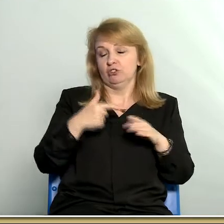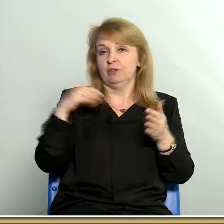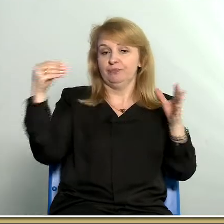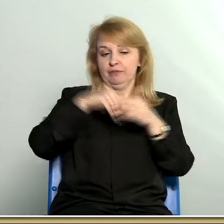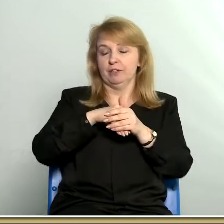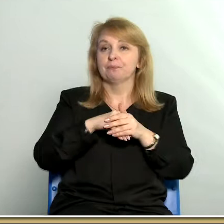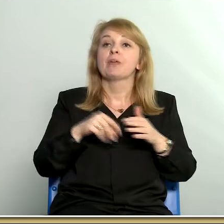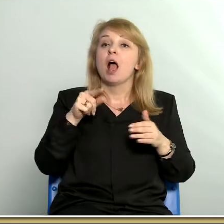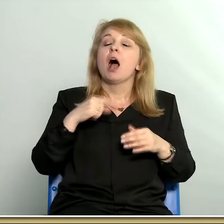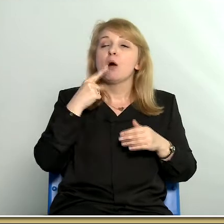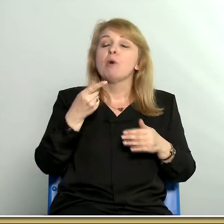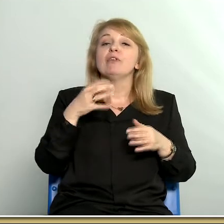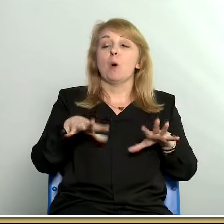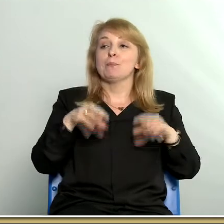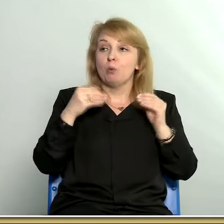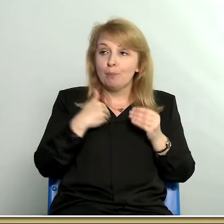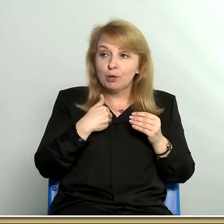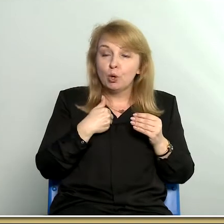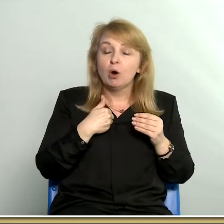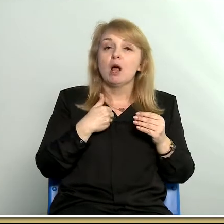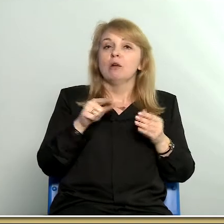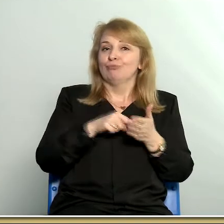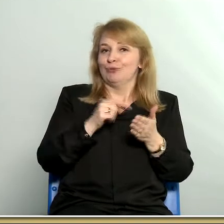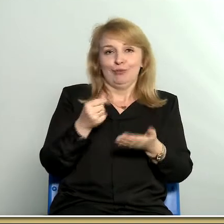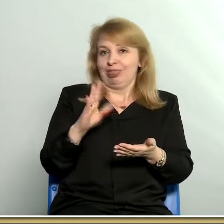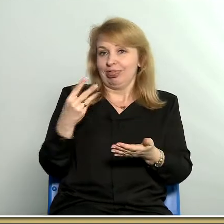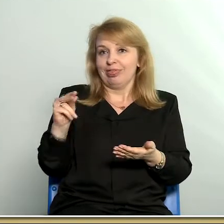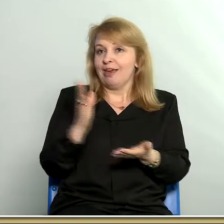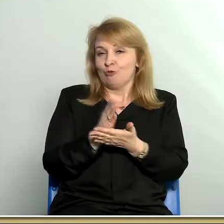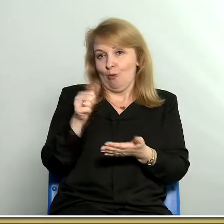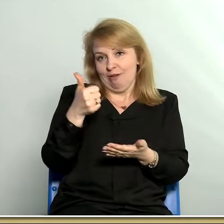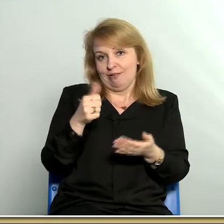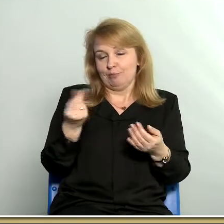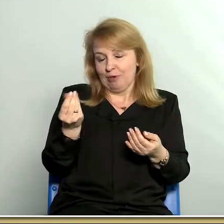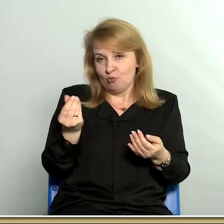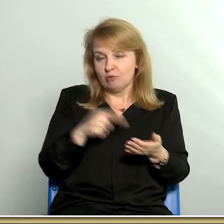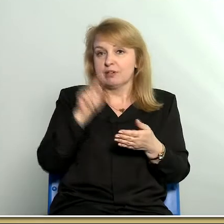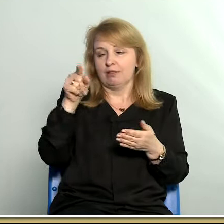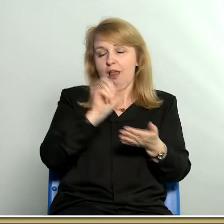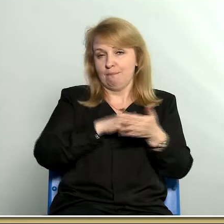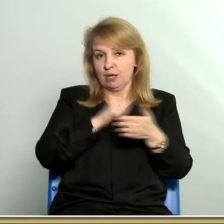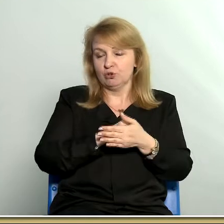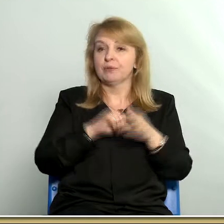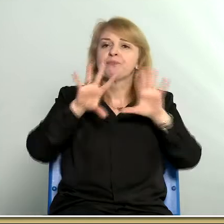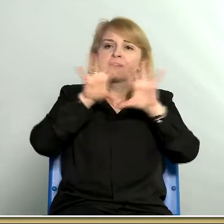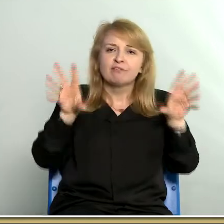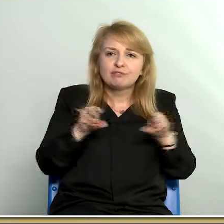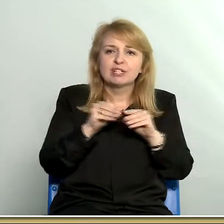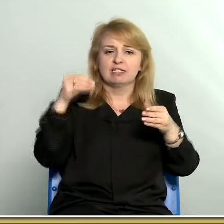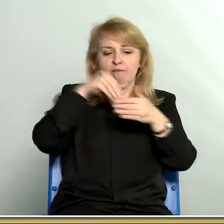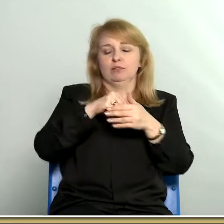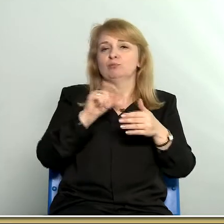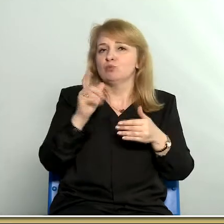I tak jak powiedziałam na początku, to nie jedyne środki dla mazowieckich beneficjentów. Wszystkie te interwencje, które się znalazły w